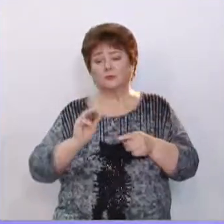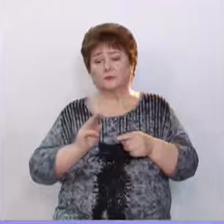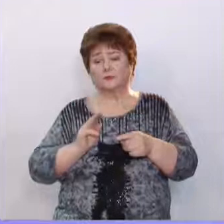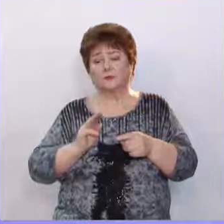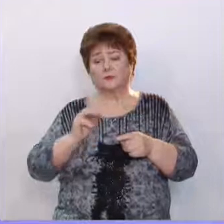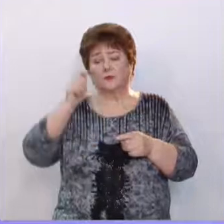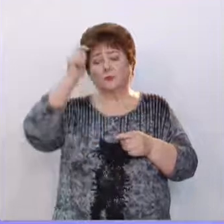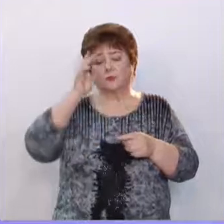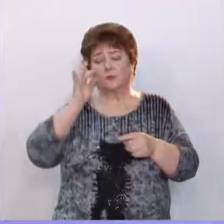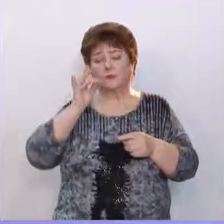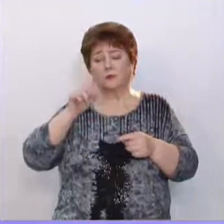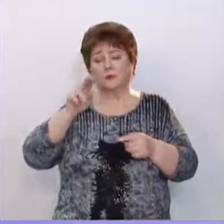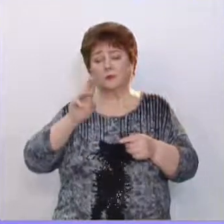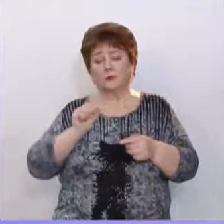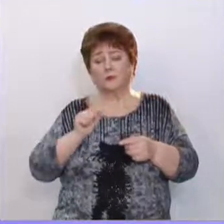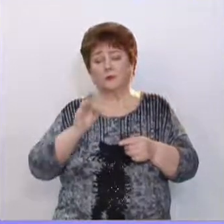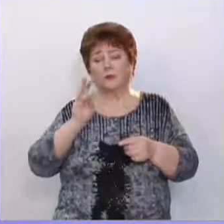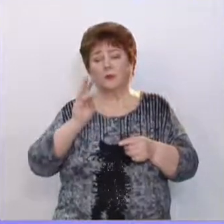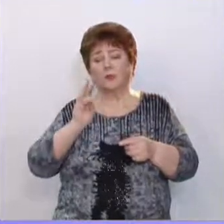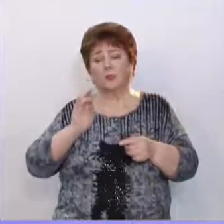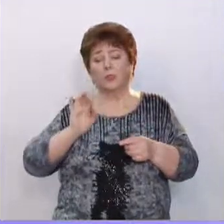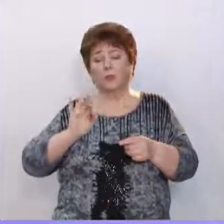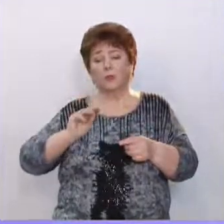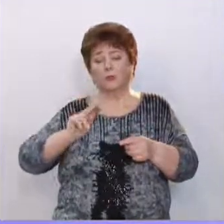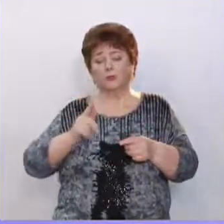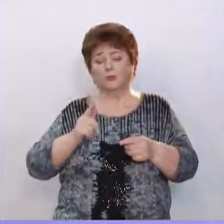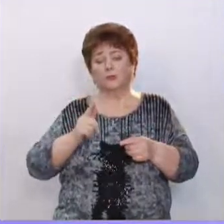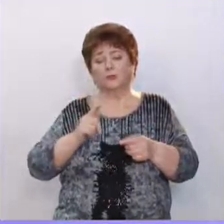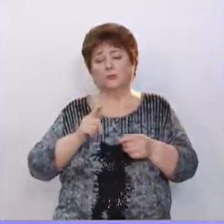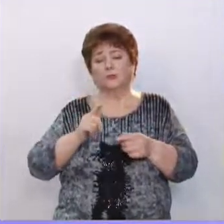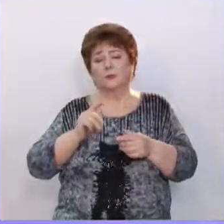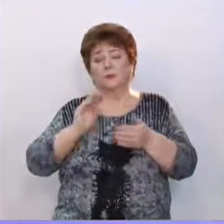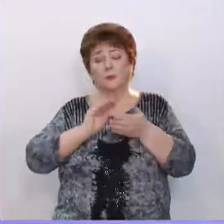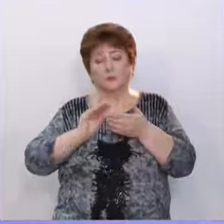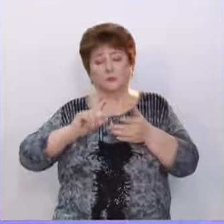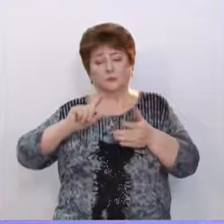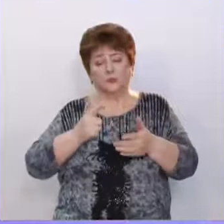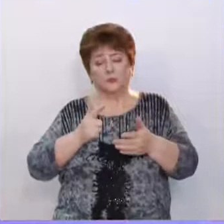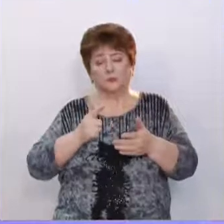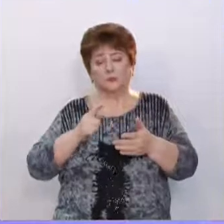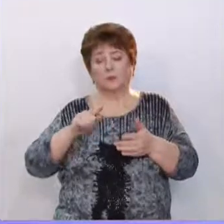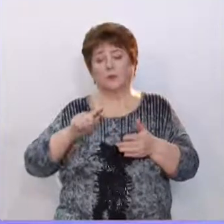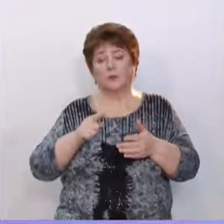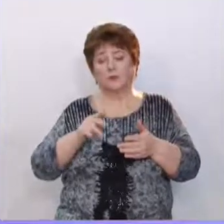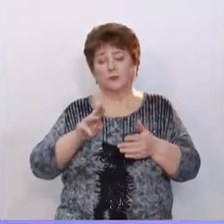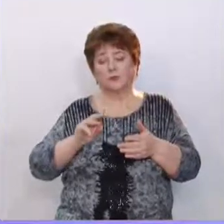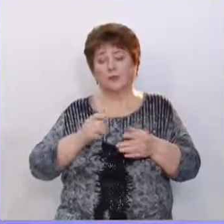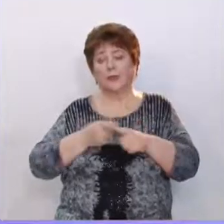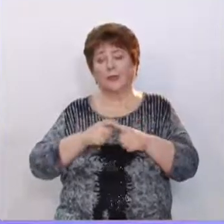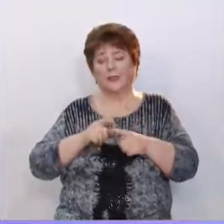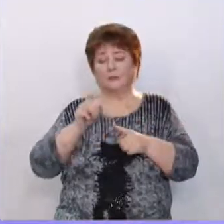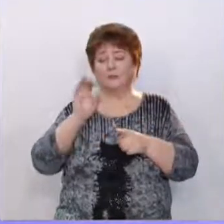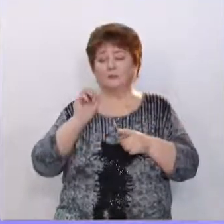существительное мужского рода. Ночь. На конце слова пишем мягкий знак, потому что